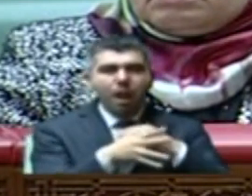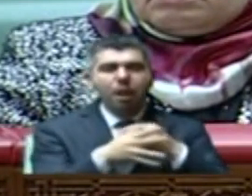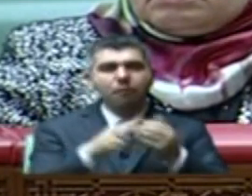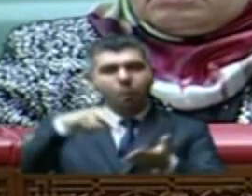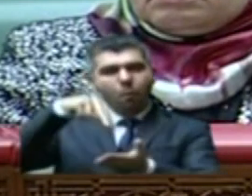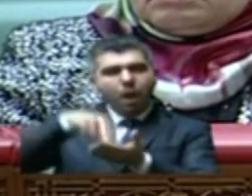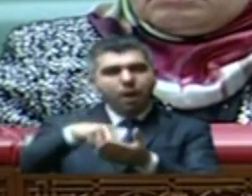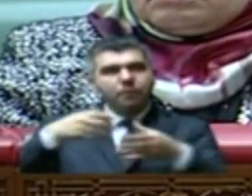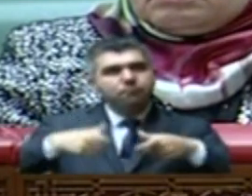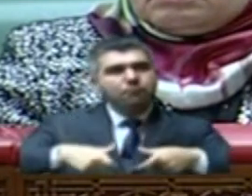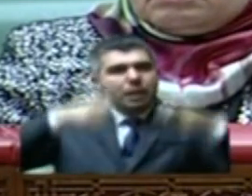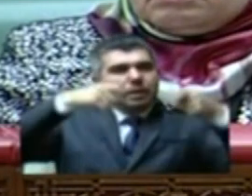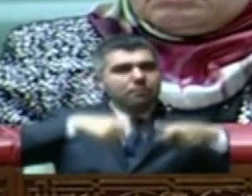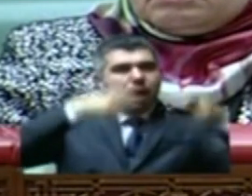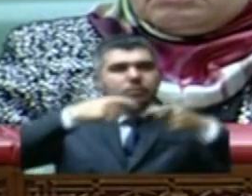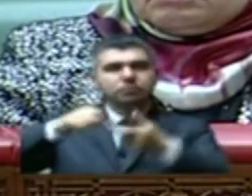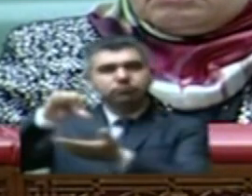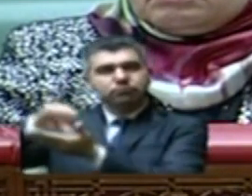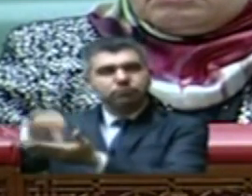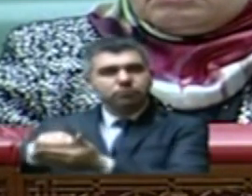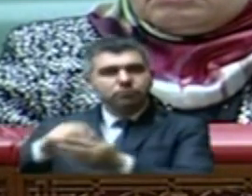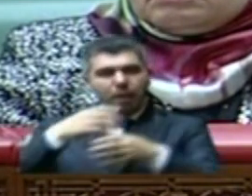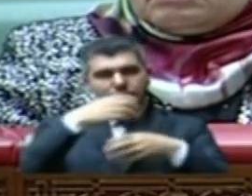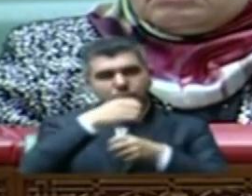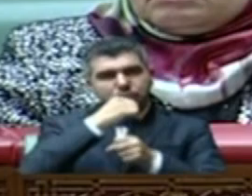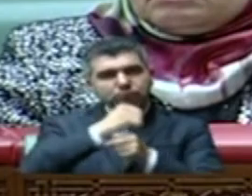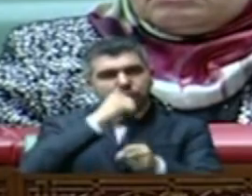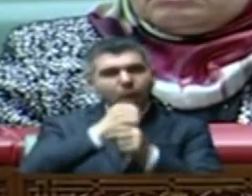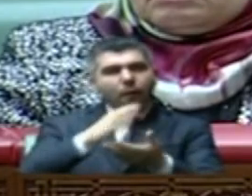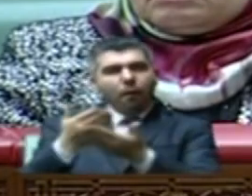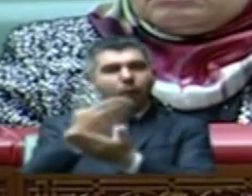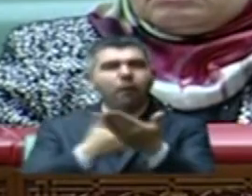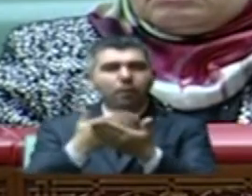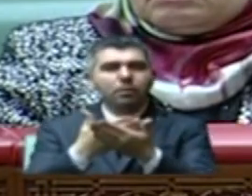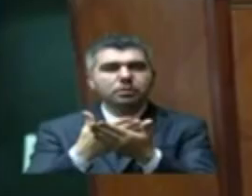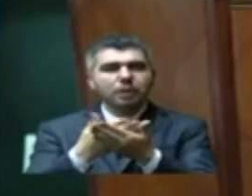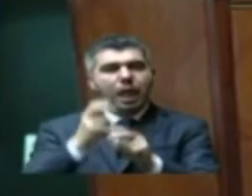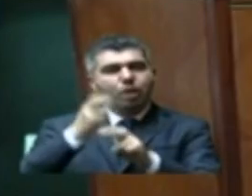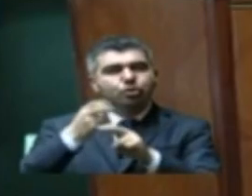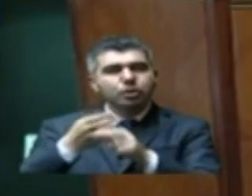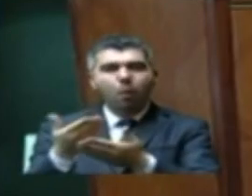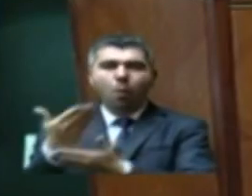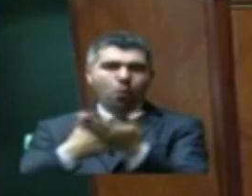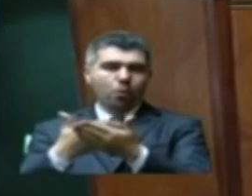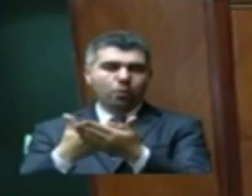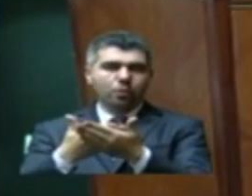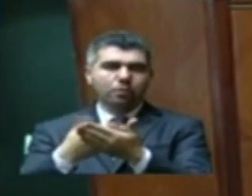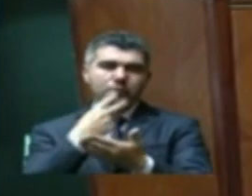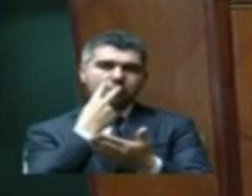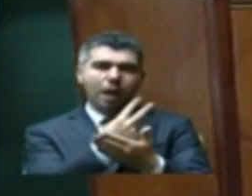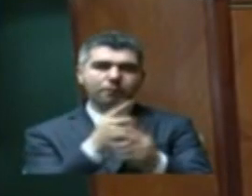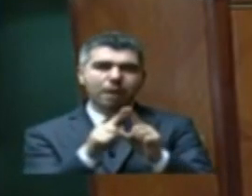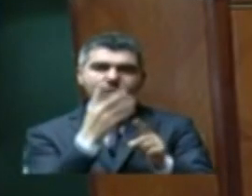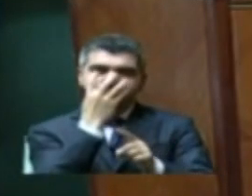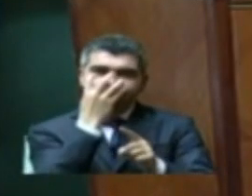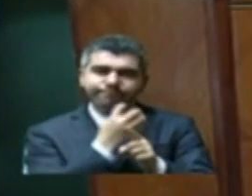أبواب العمارات، مدمنون يتعاطون أرخص أنواع المخدرات. يشكل هذا الوضع وسمة عار